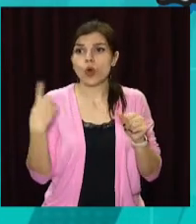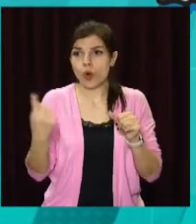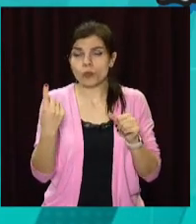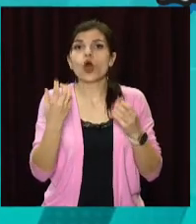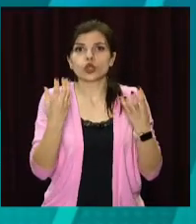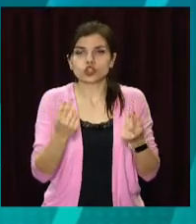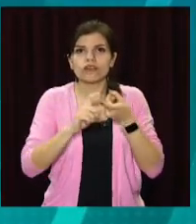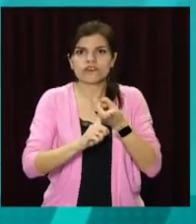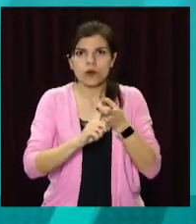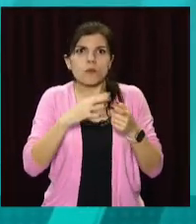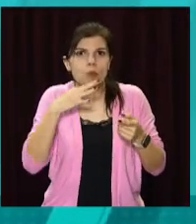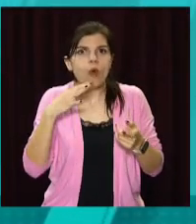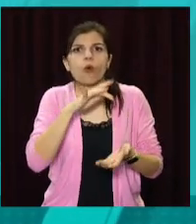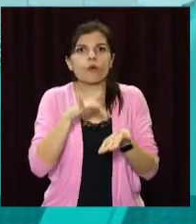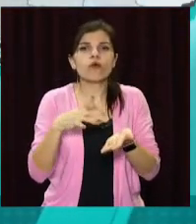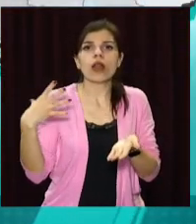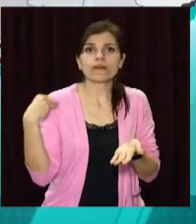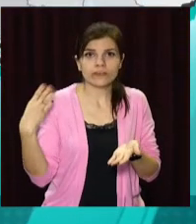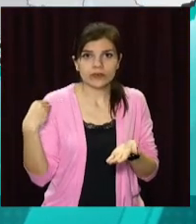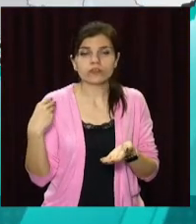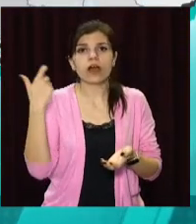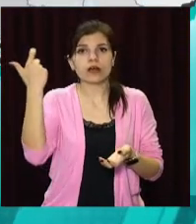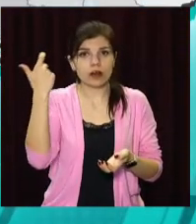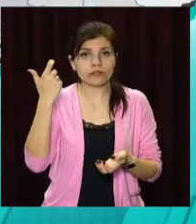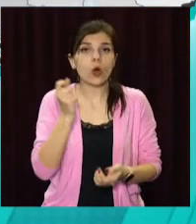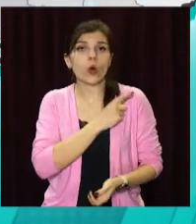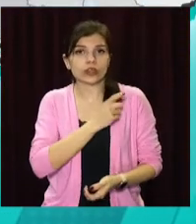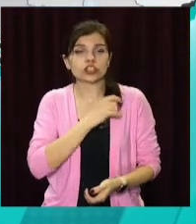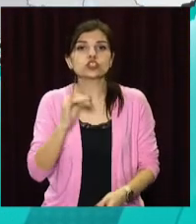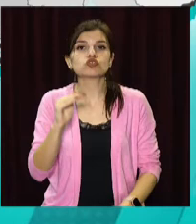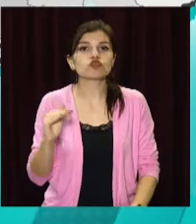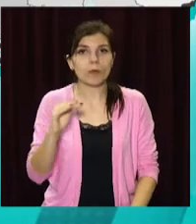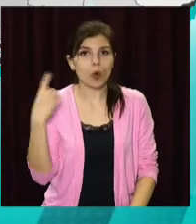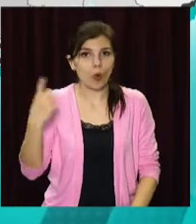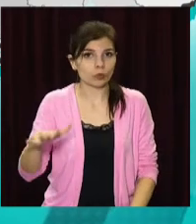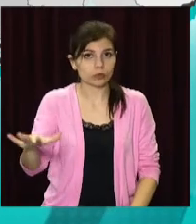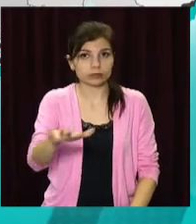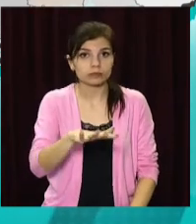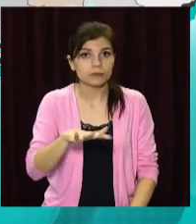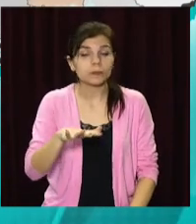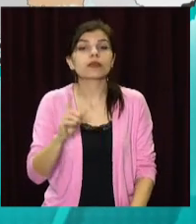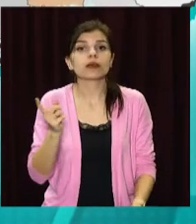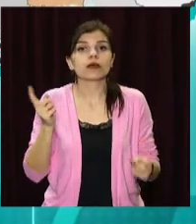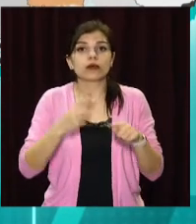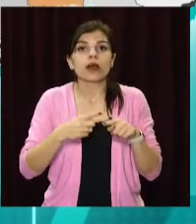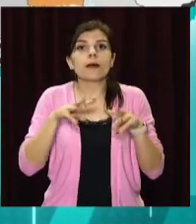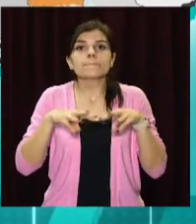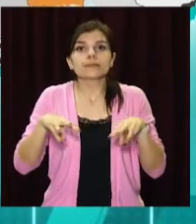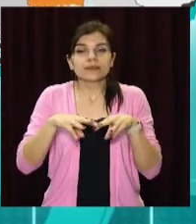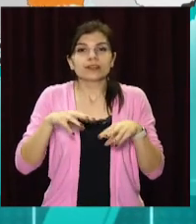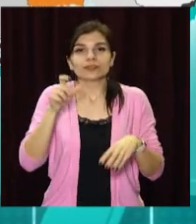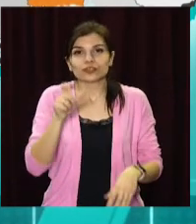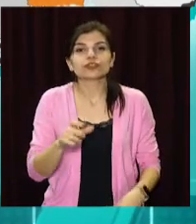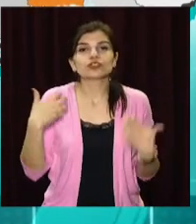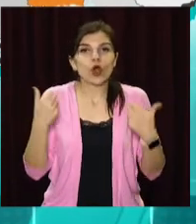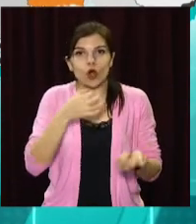цифру заражених короною фіксують у Львівській, Харківській, Одеській та Житомирській областях. Разом з тим, міністр Максим